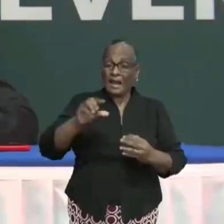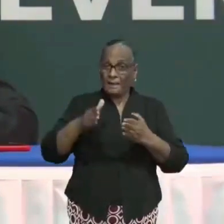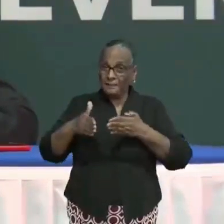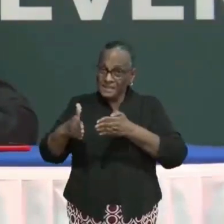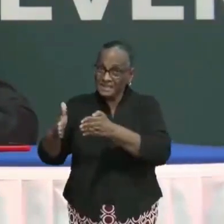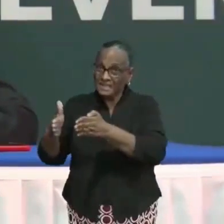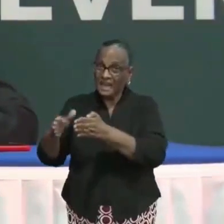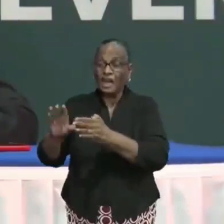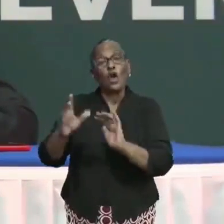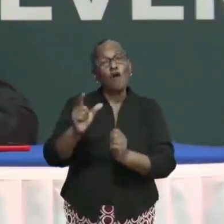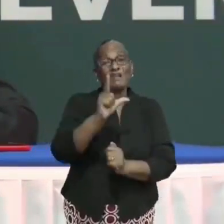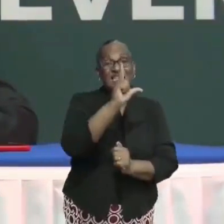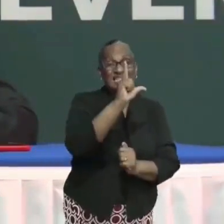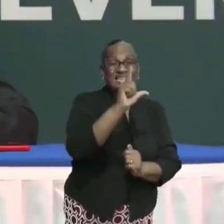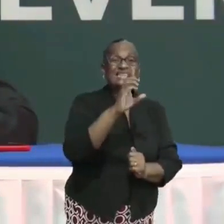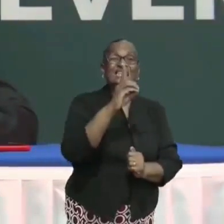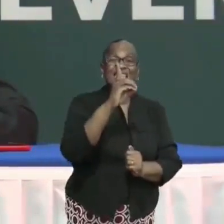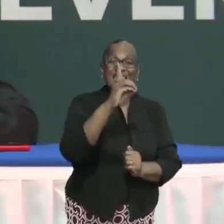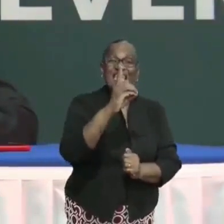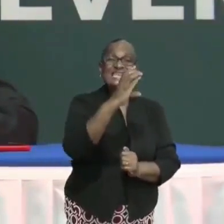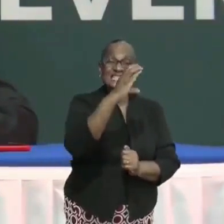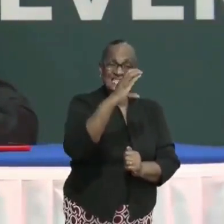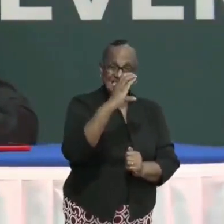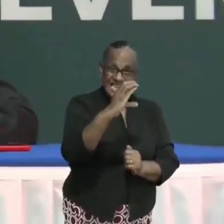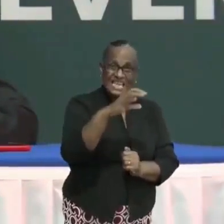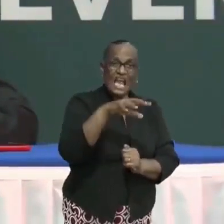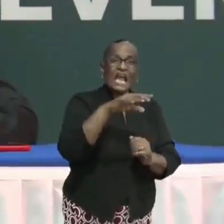den DC's. Want you have DC fu